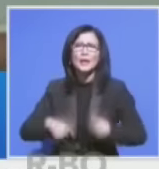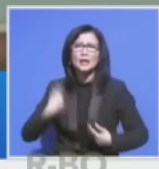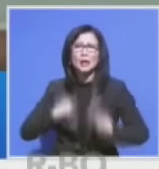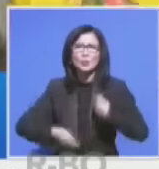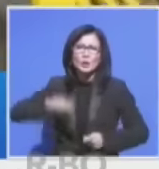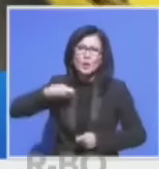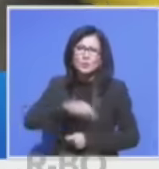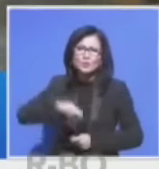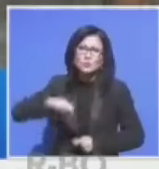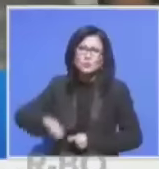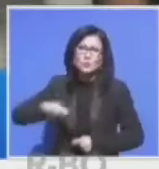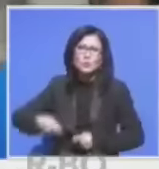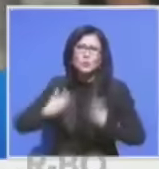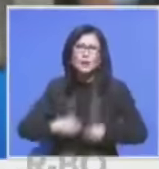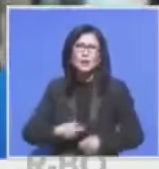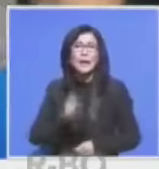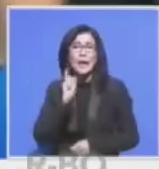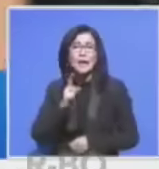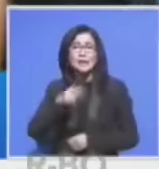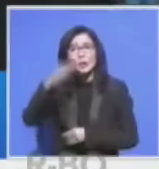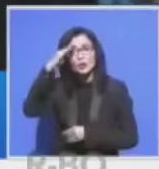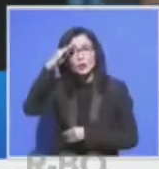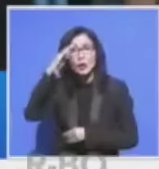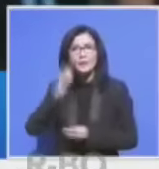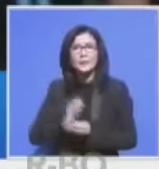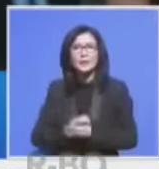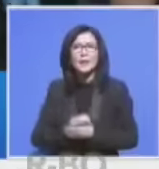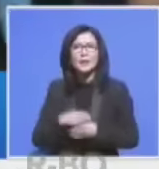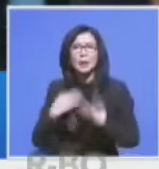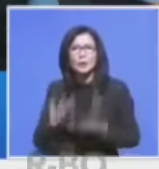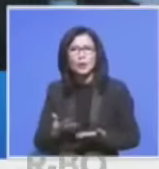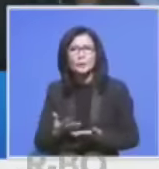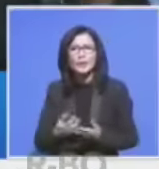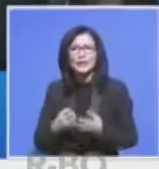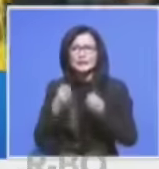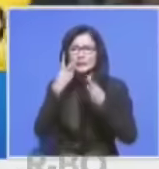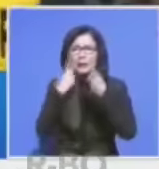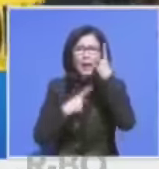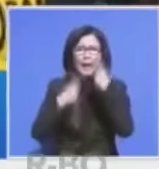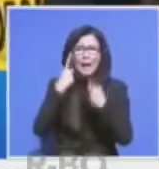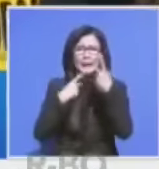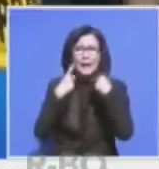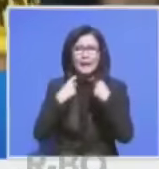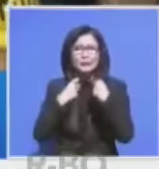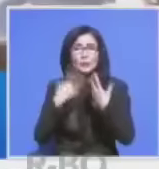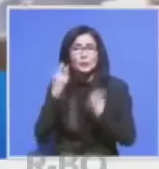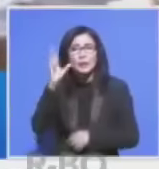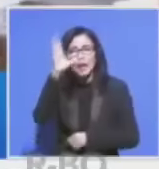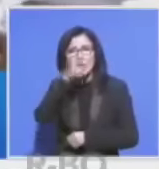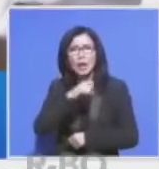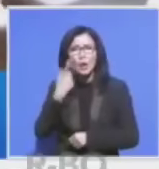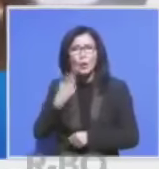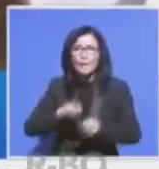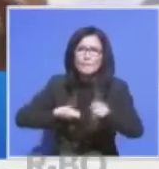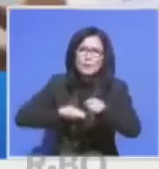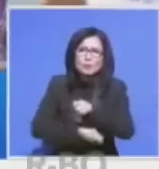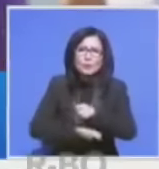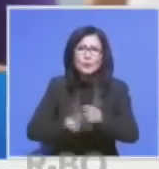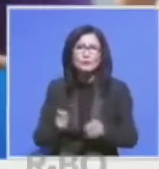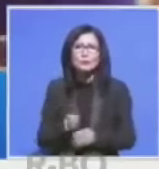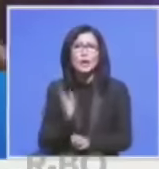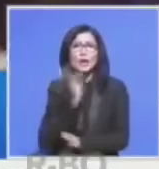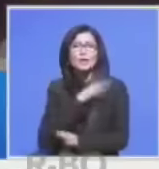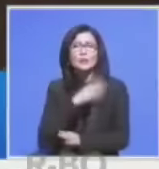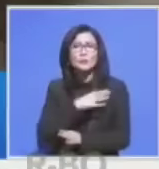tusuk. Seorang pria yang diduga teman dekat salah satu korban menangis histeris mengetahui pembunuhan sadis ini. Sebelum kejadian, tetangga